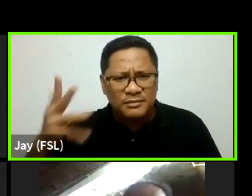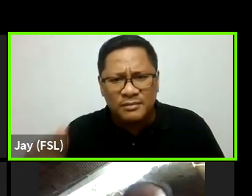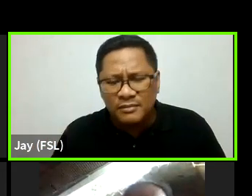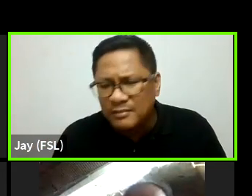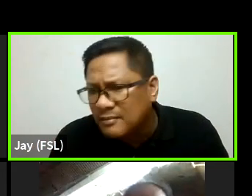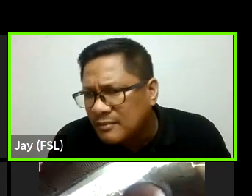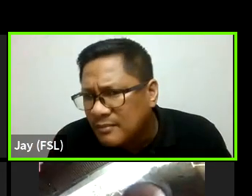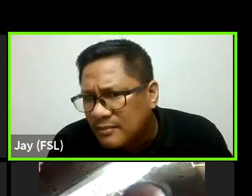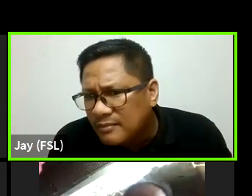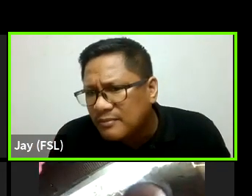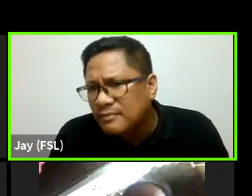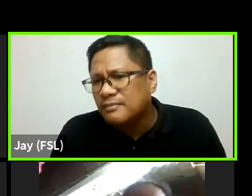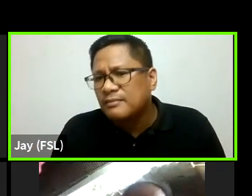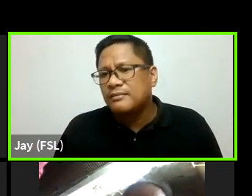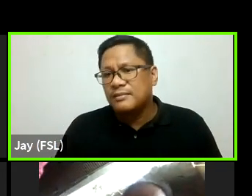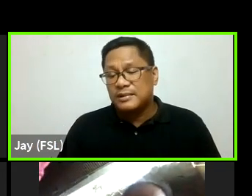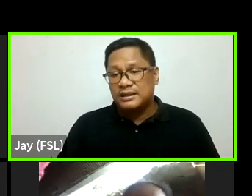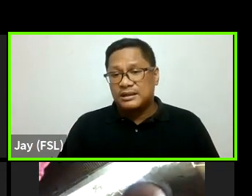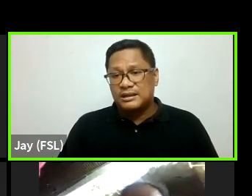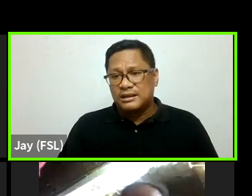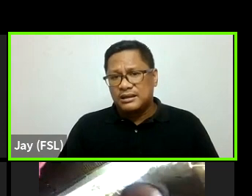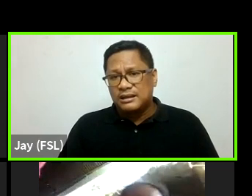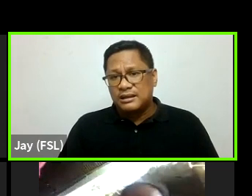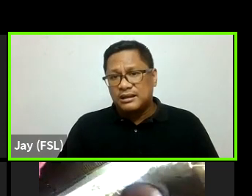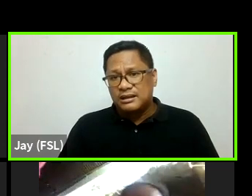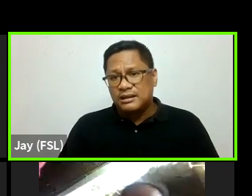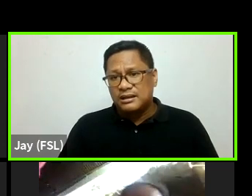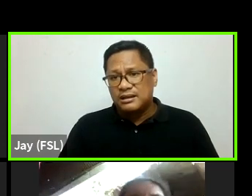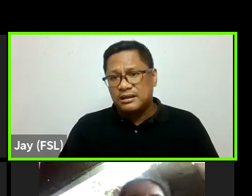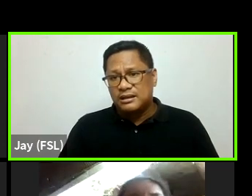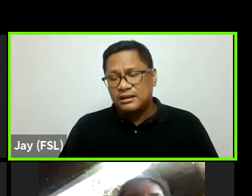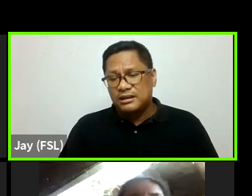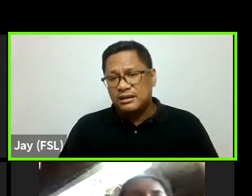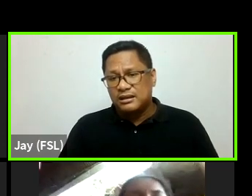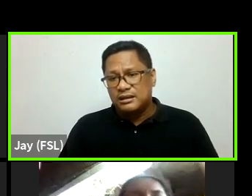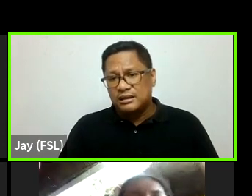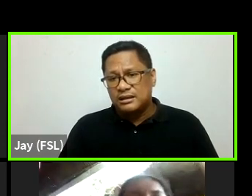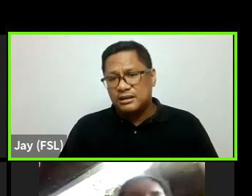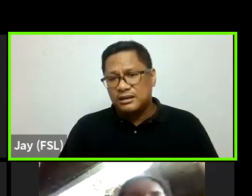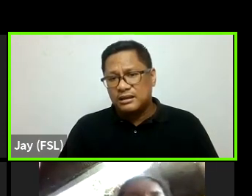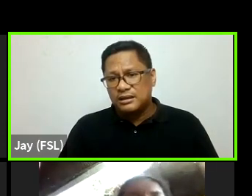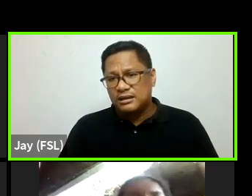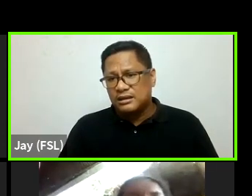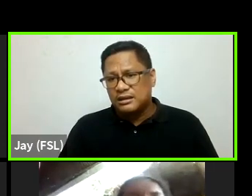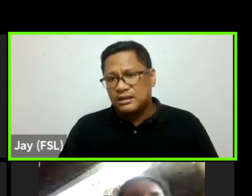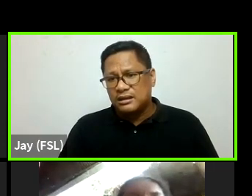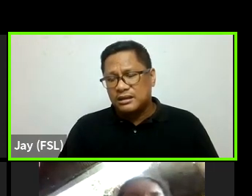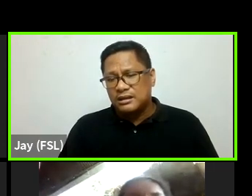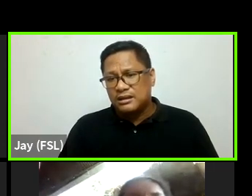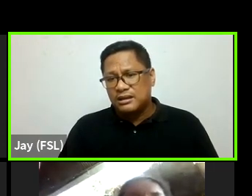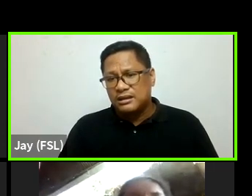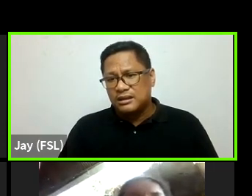Teka, naka, na-mute. No. Ayun, go ahead, continue. Mawag yung kapatid. So,